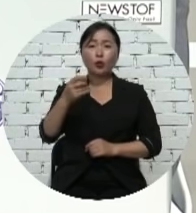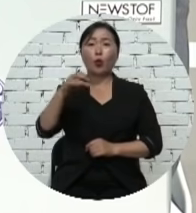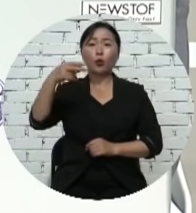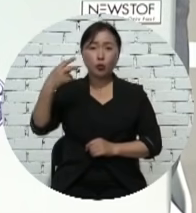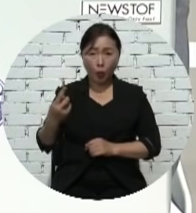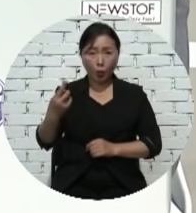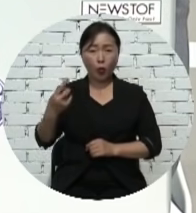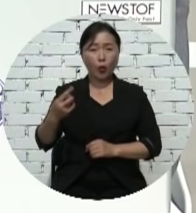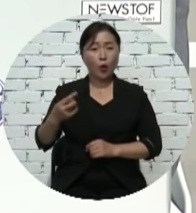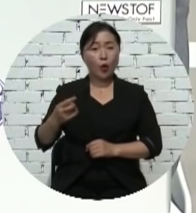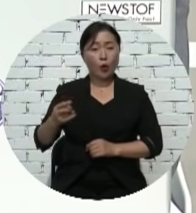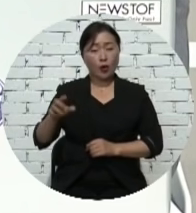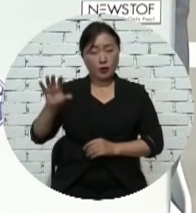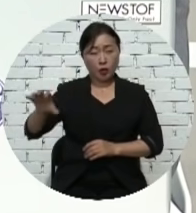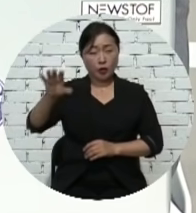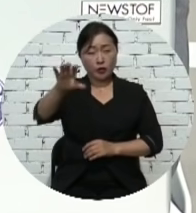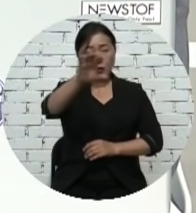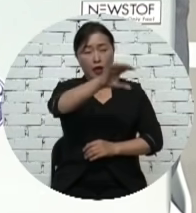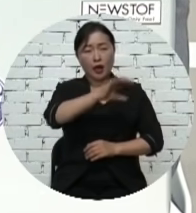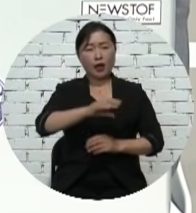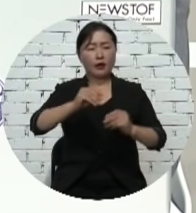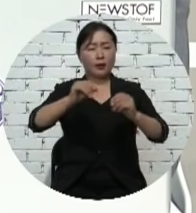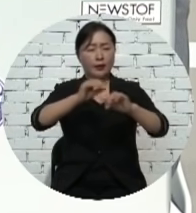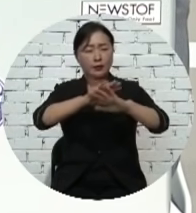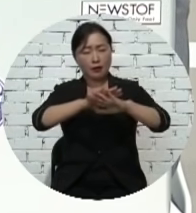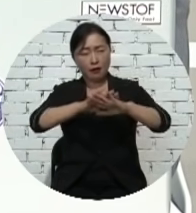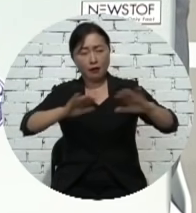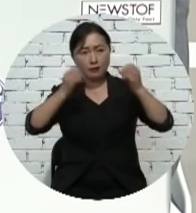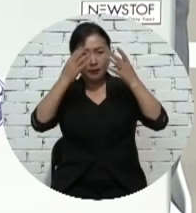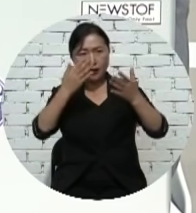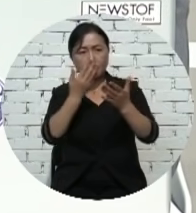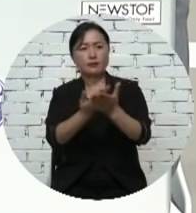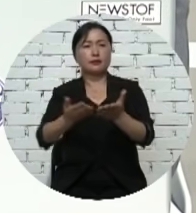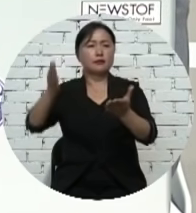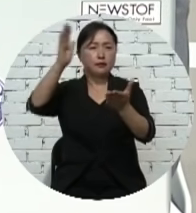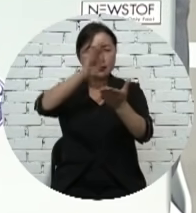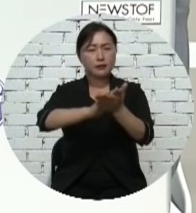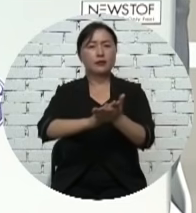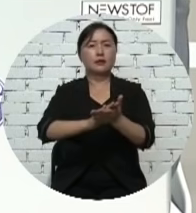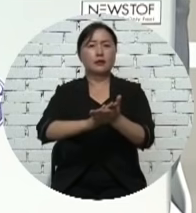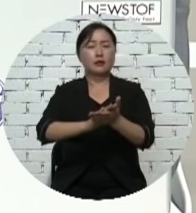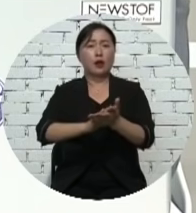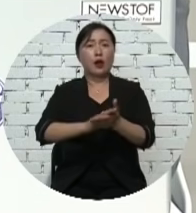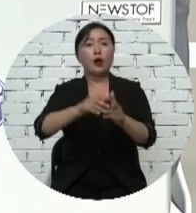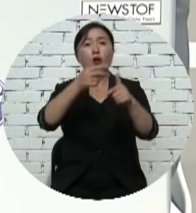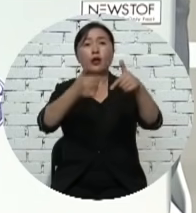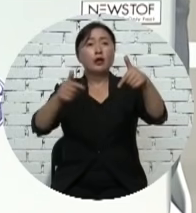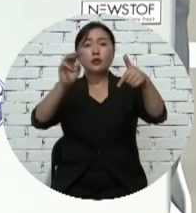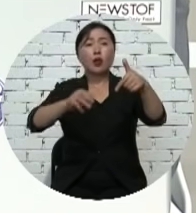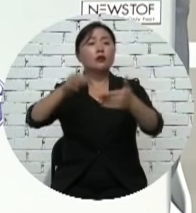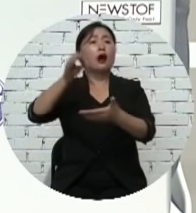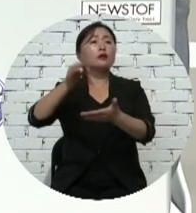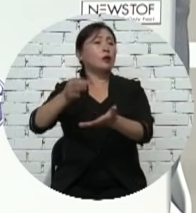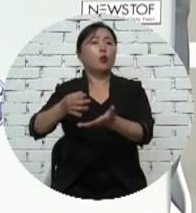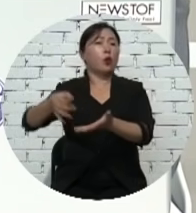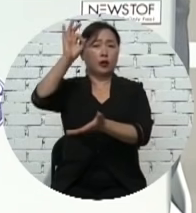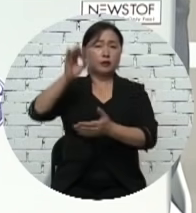그 많은 택지와 그 산업 용지를 개발하면서 인천 전체의 가치가 올라간 겁니다. 그 당시